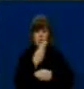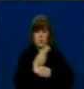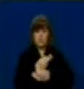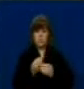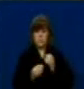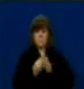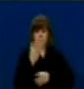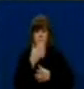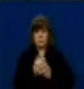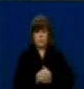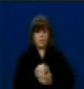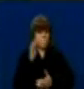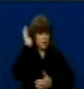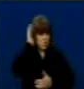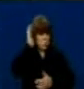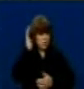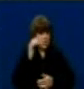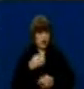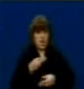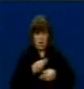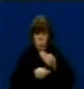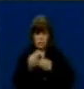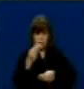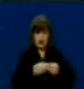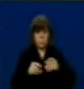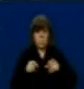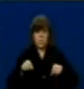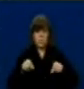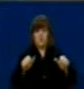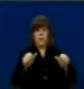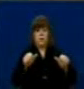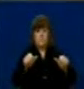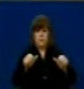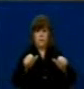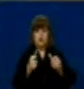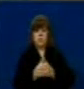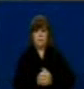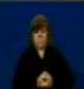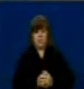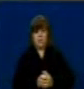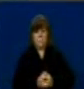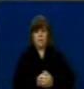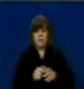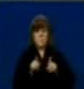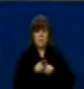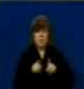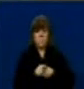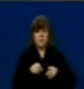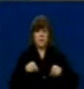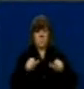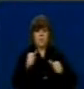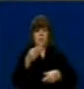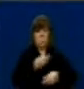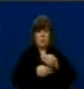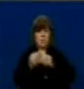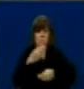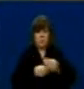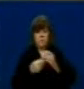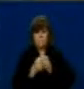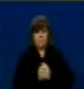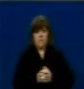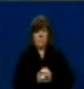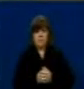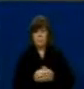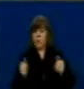zhvillimor, pra Ministria e Zhvillimit Ekonomik, Ministria e Bujqësisë, Pylltarisë dhe Zhvillimit Rural, si dhe Ministria e Tregtisë dhe Industrisë, marrë